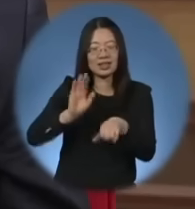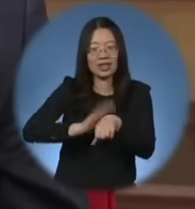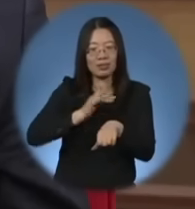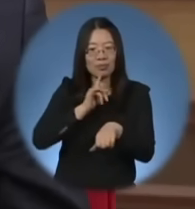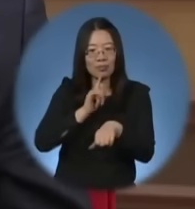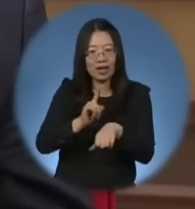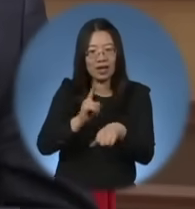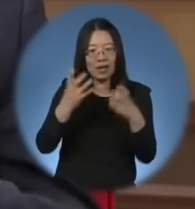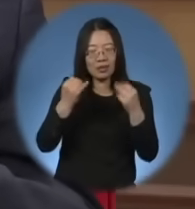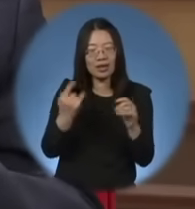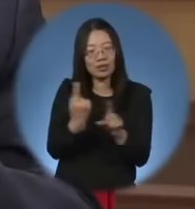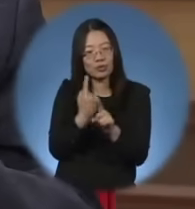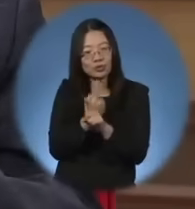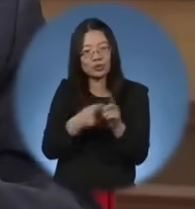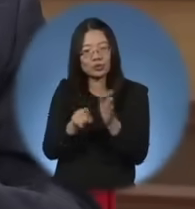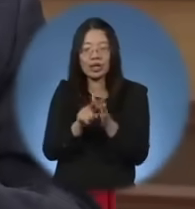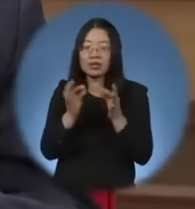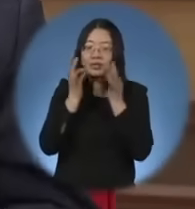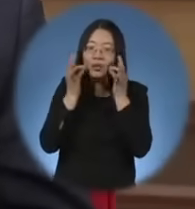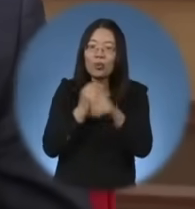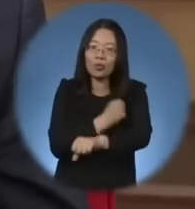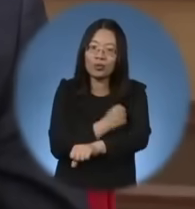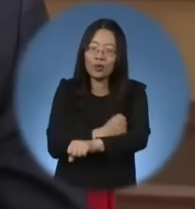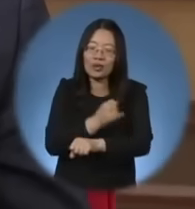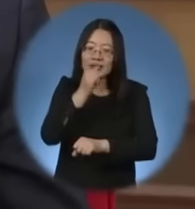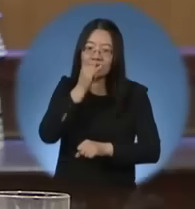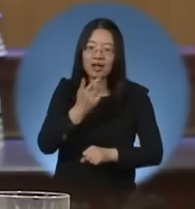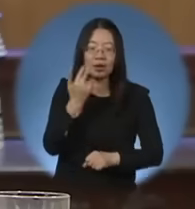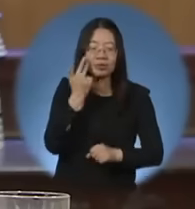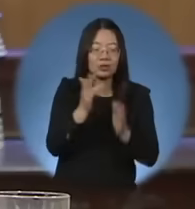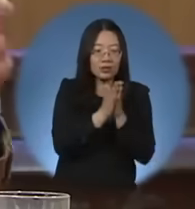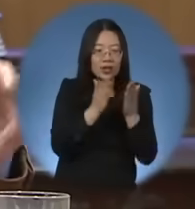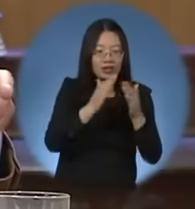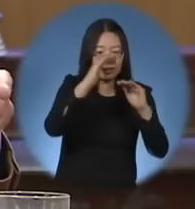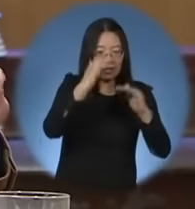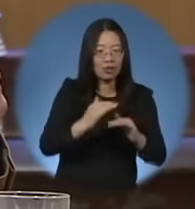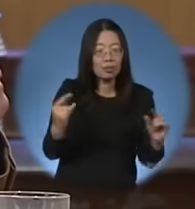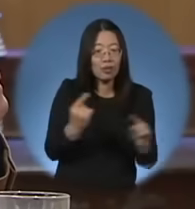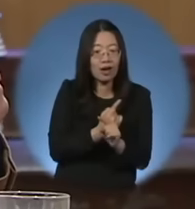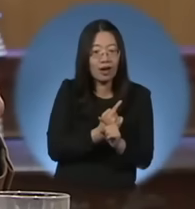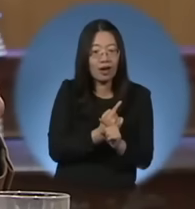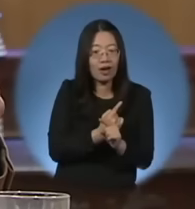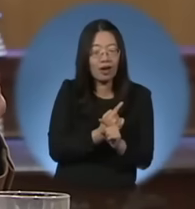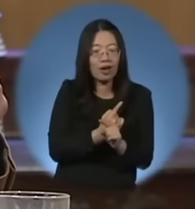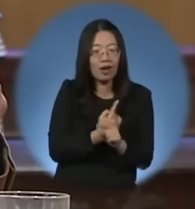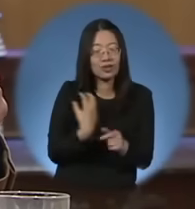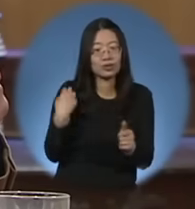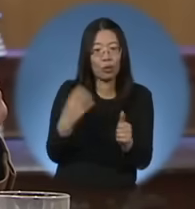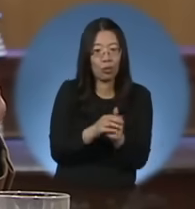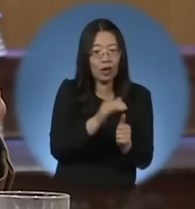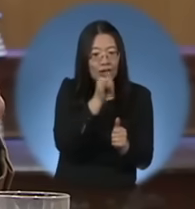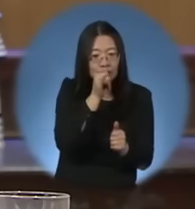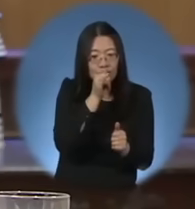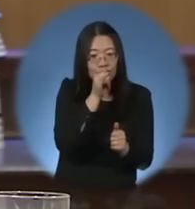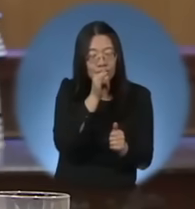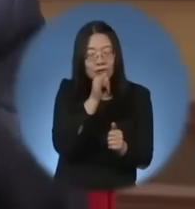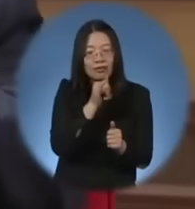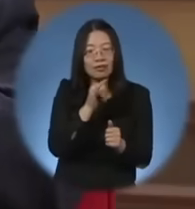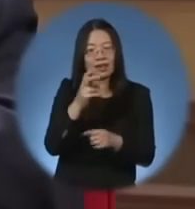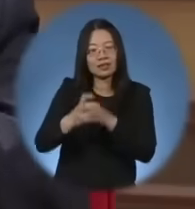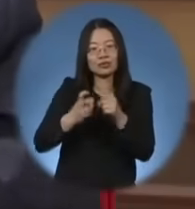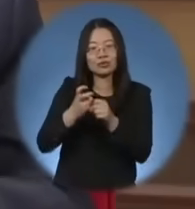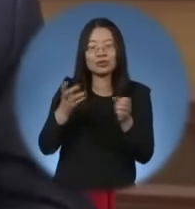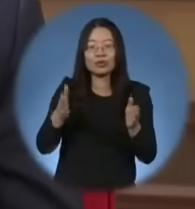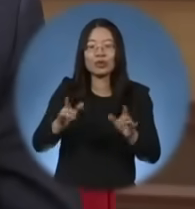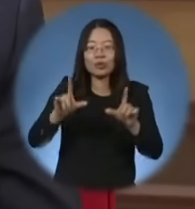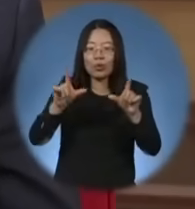외곡된 거 좀 많이 거칠려고 애를 좀 썼습니다 그럼 미국 교과서 내용을 바꾸시는 거 그런 역할 하신 거예요 예 아주 한 한